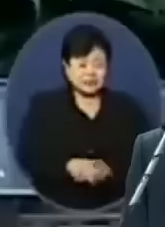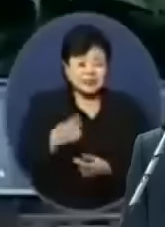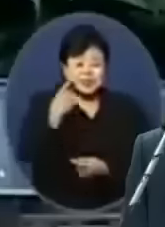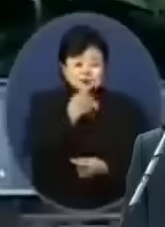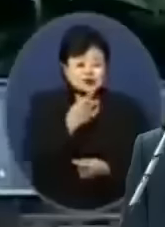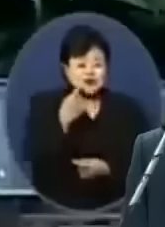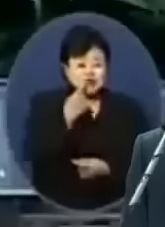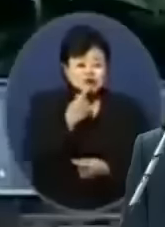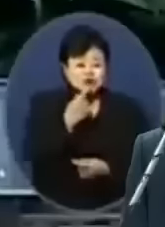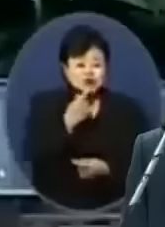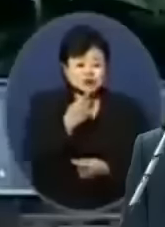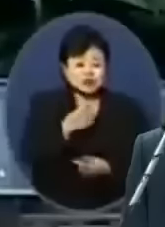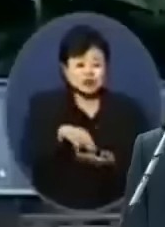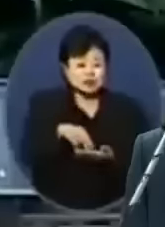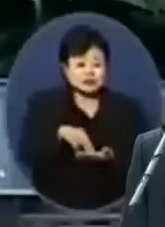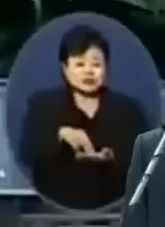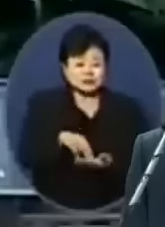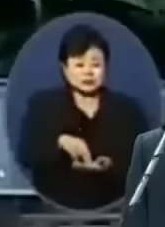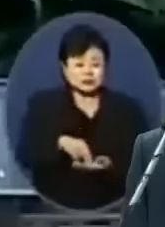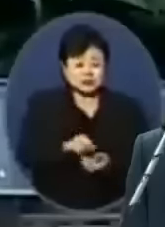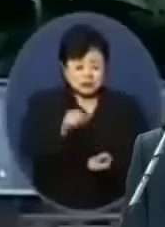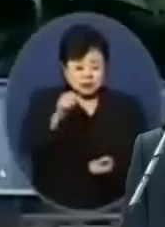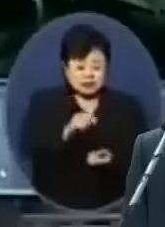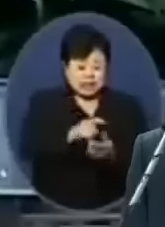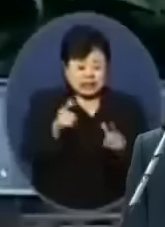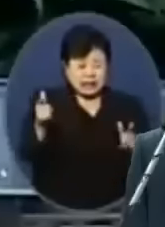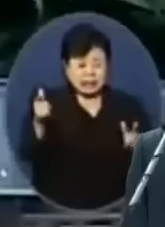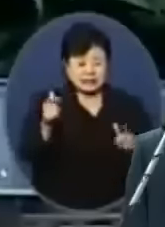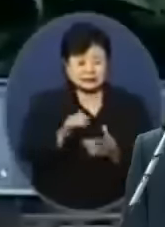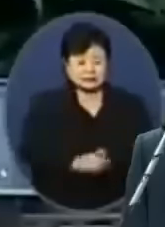입술이 떨리지 않습니다. 떠지지 않습니다.